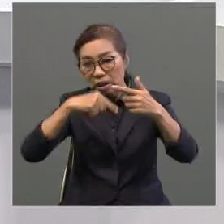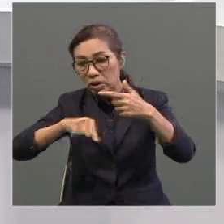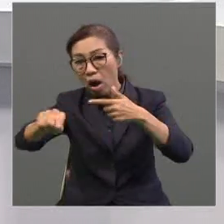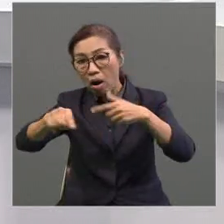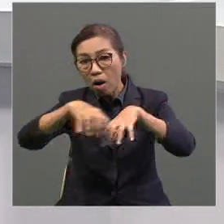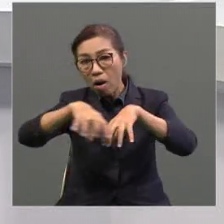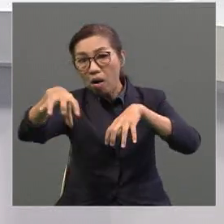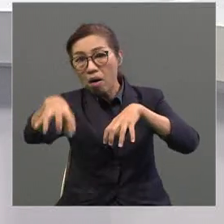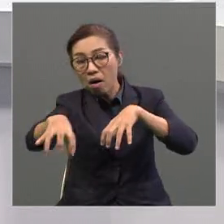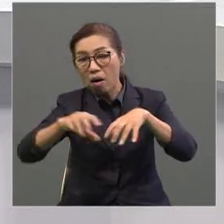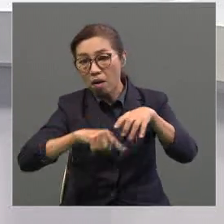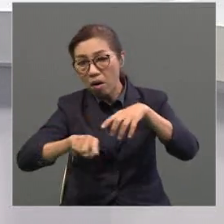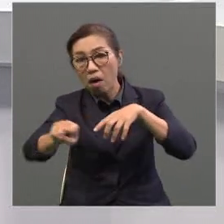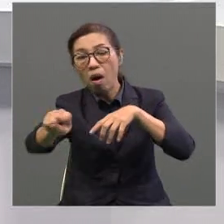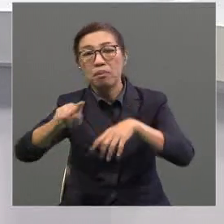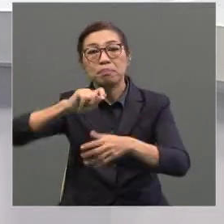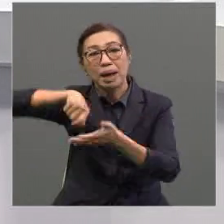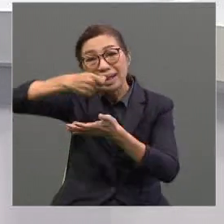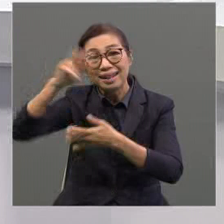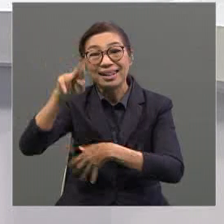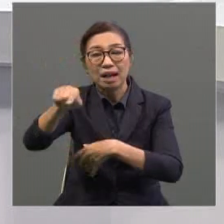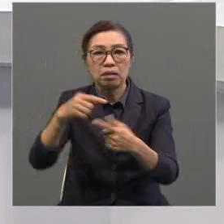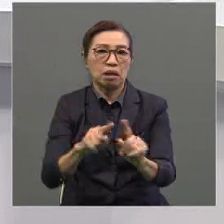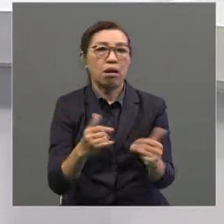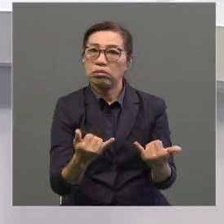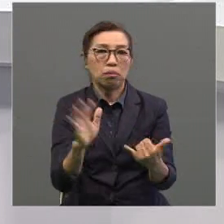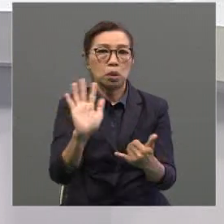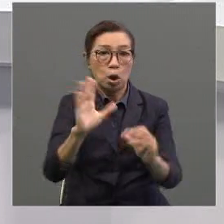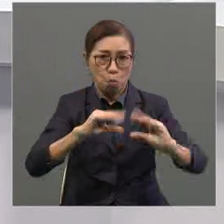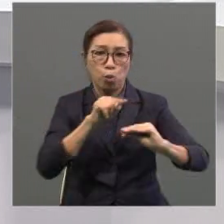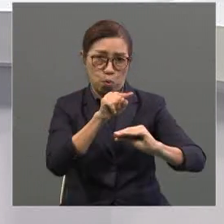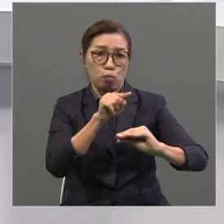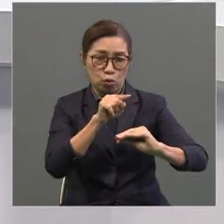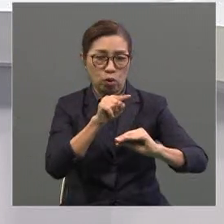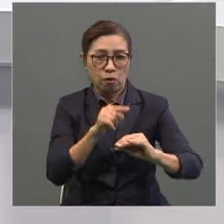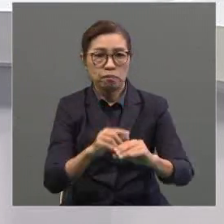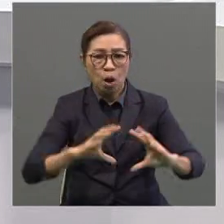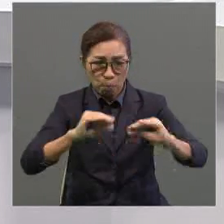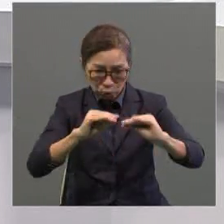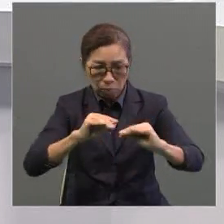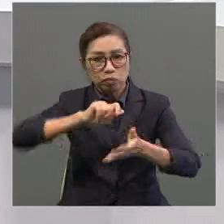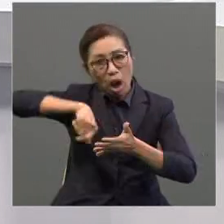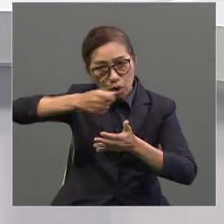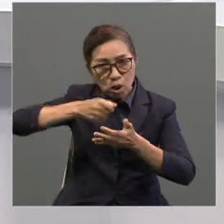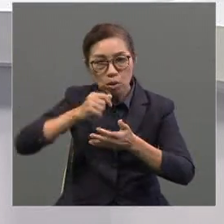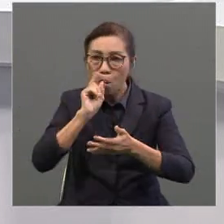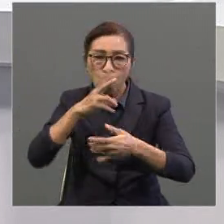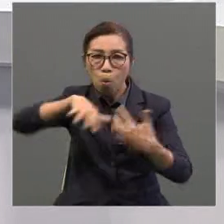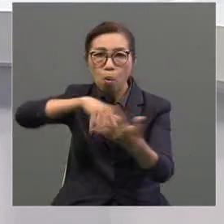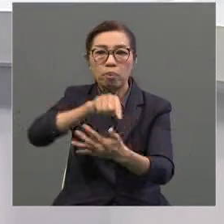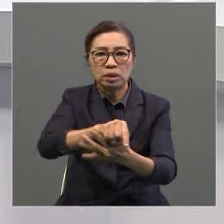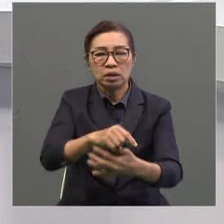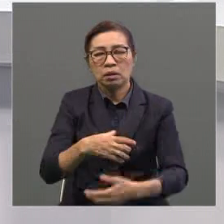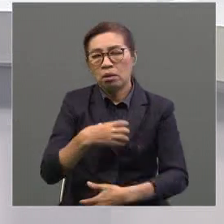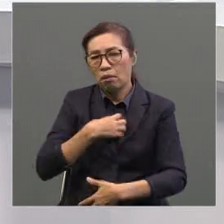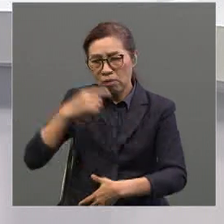อาหารข้างนอกอะไรต่างคนต่างรับประทานยังไม่ออกค่ะก็คือประชุมไปด้วยรับประทานอาหารไปด้วยบรรยากาศอยากรู้